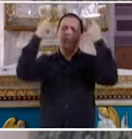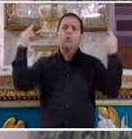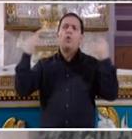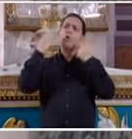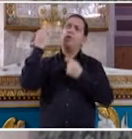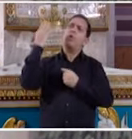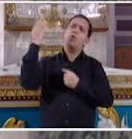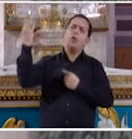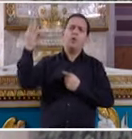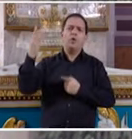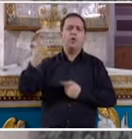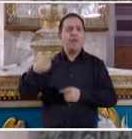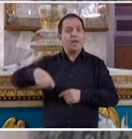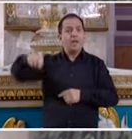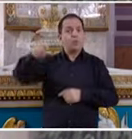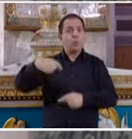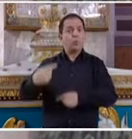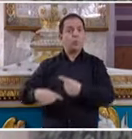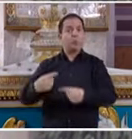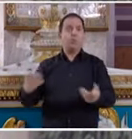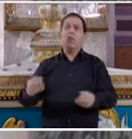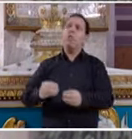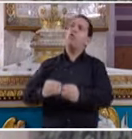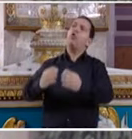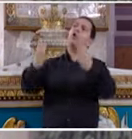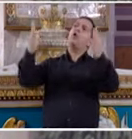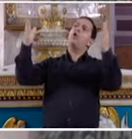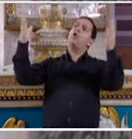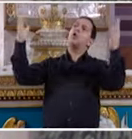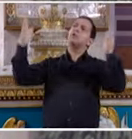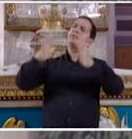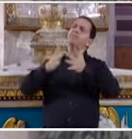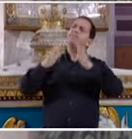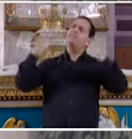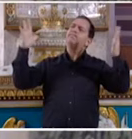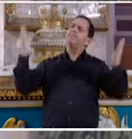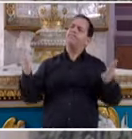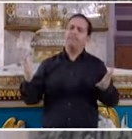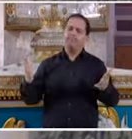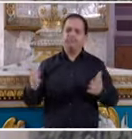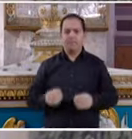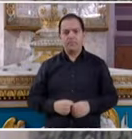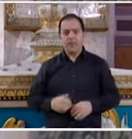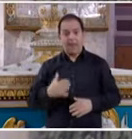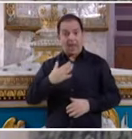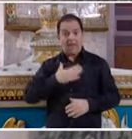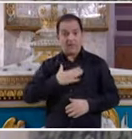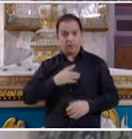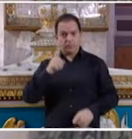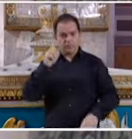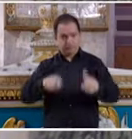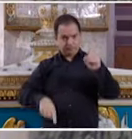τον Θεό δια την μεγάλη του δόξα. Ιδού μερικές ευχαριστίες και